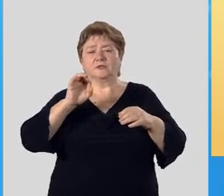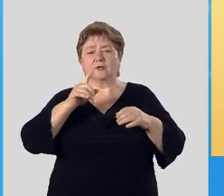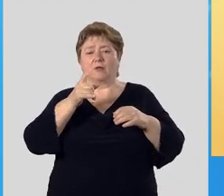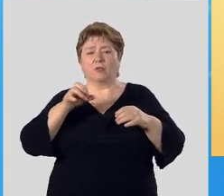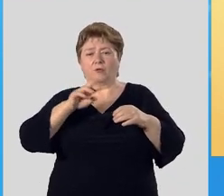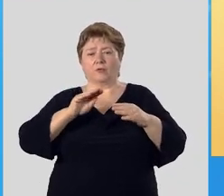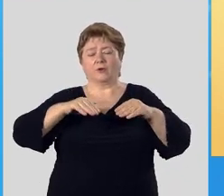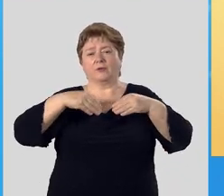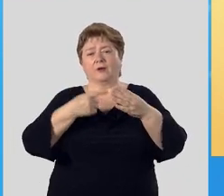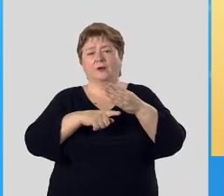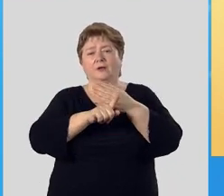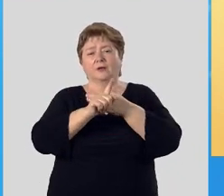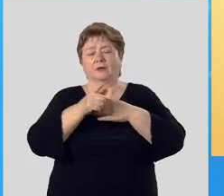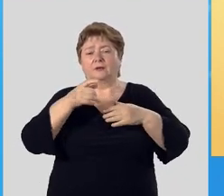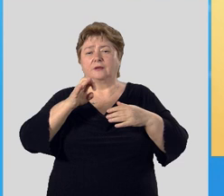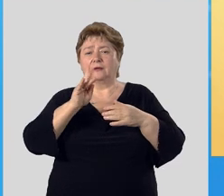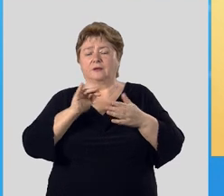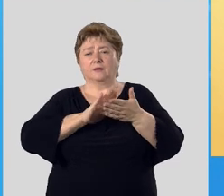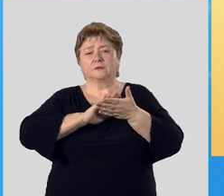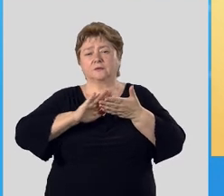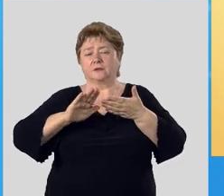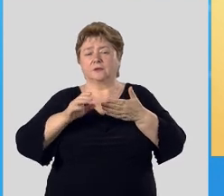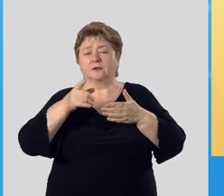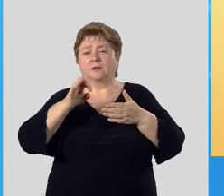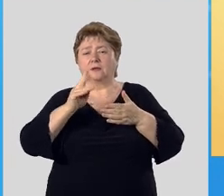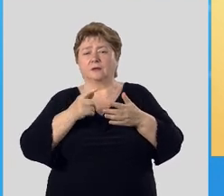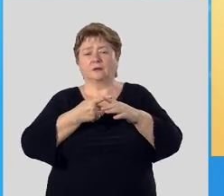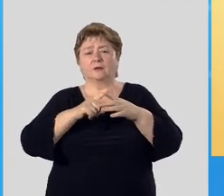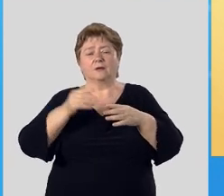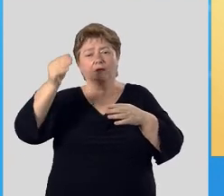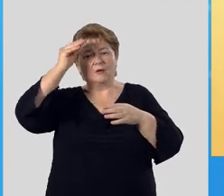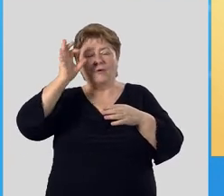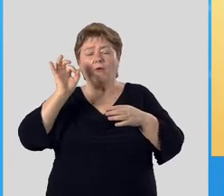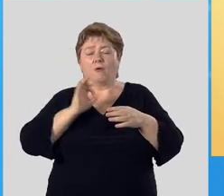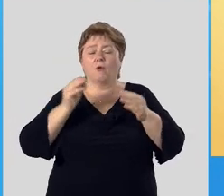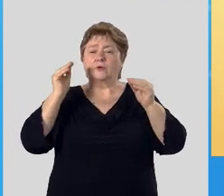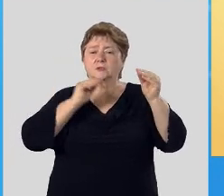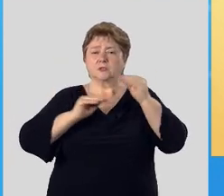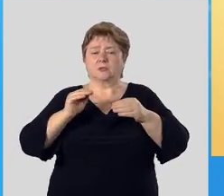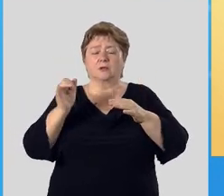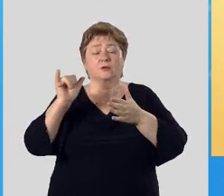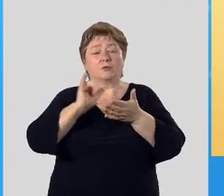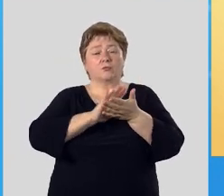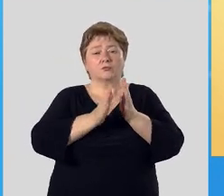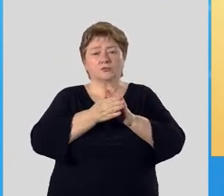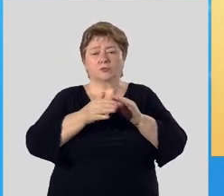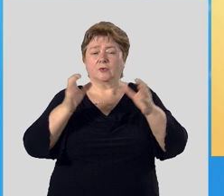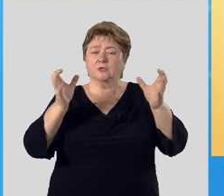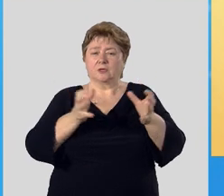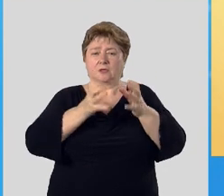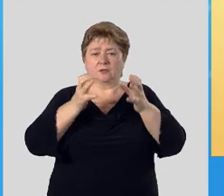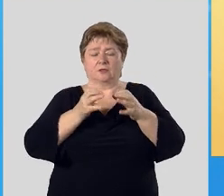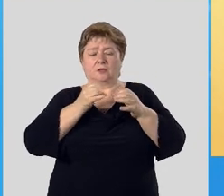дали начало gigi и гигиена наука о создании условий для сохранения